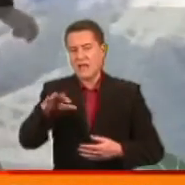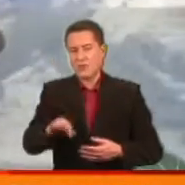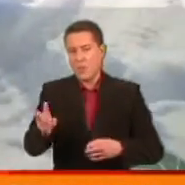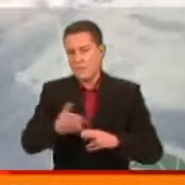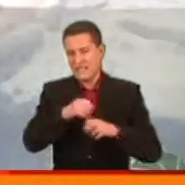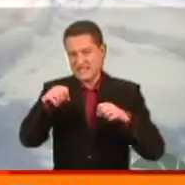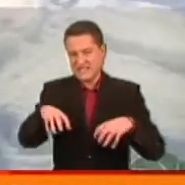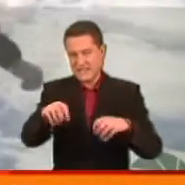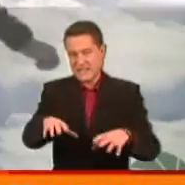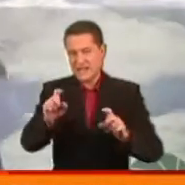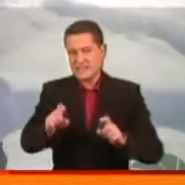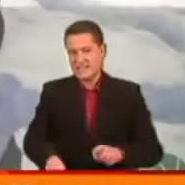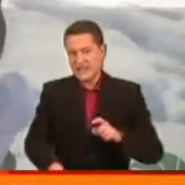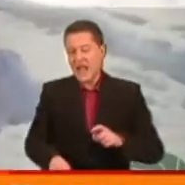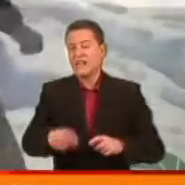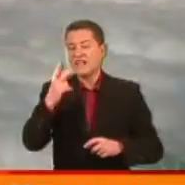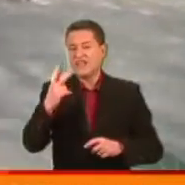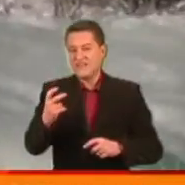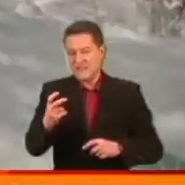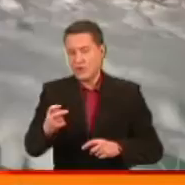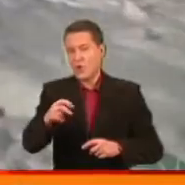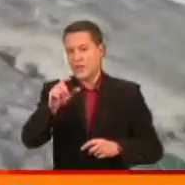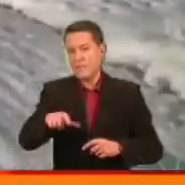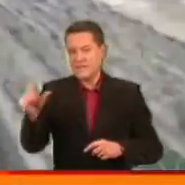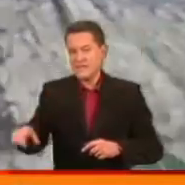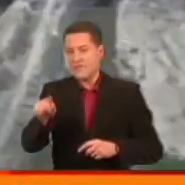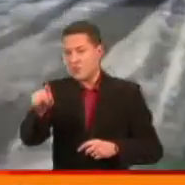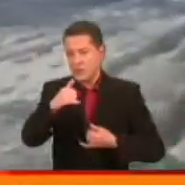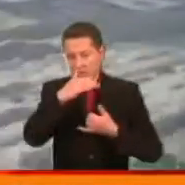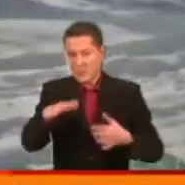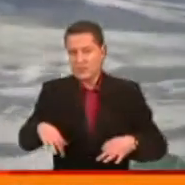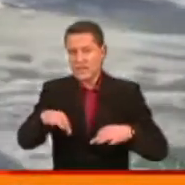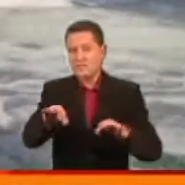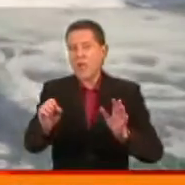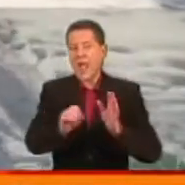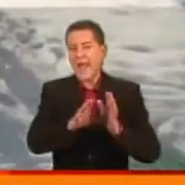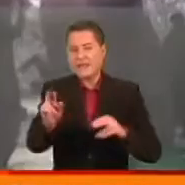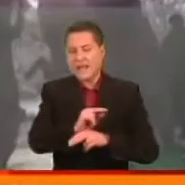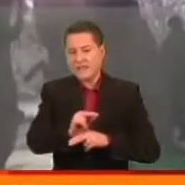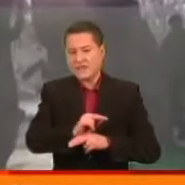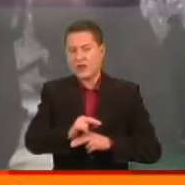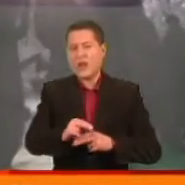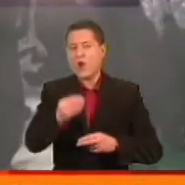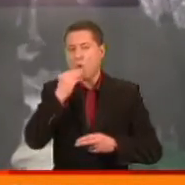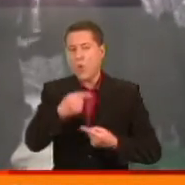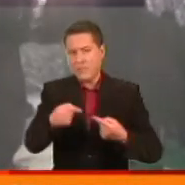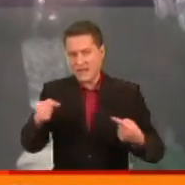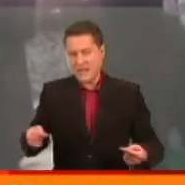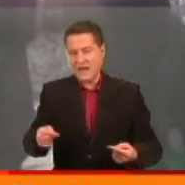сидять 200 місцевих і через постійні обстріли ворога туди не можуть доїхати електрики та гуманітарний вантаж.